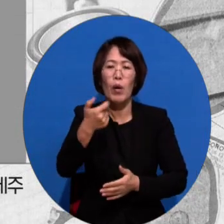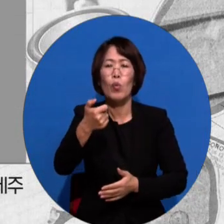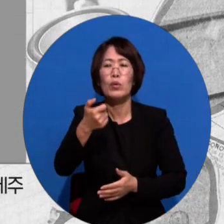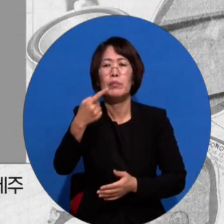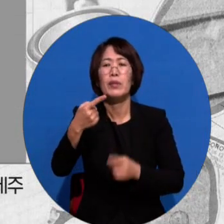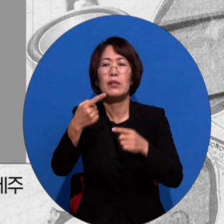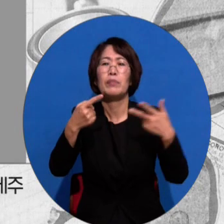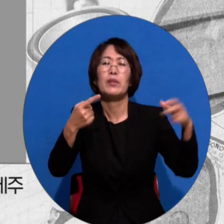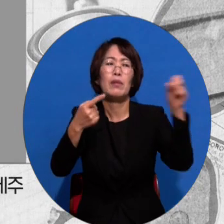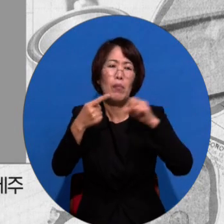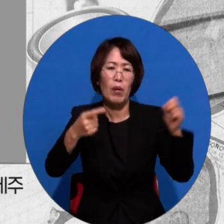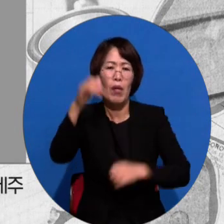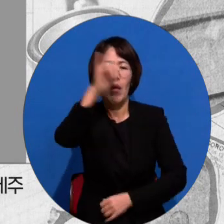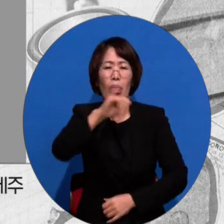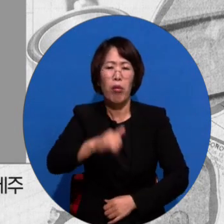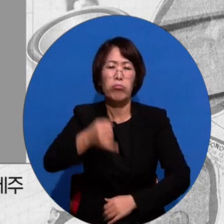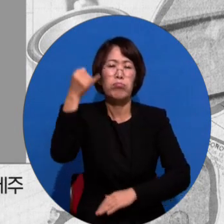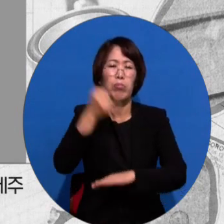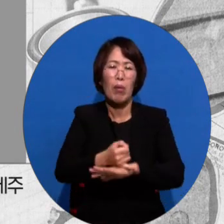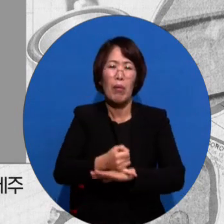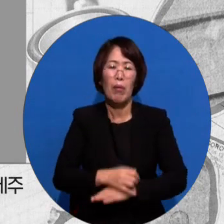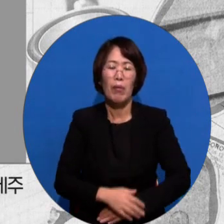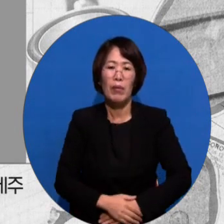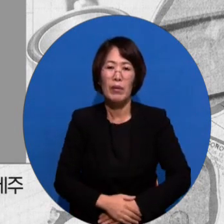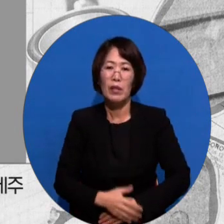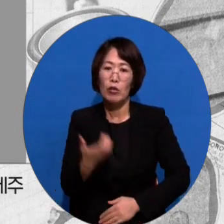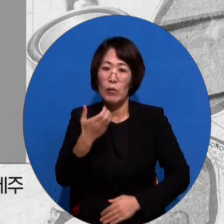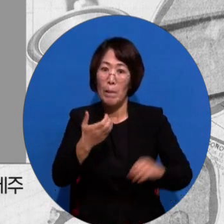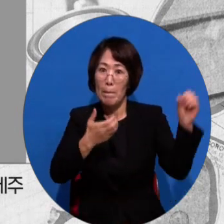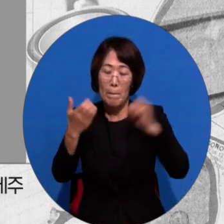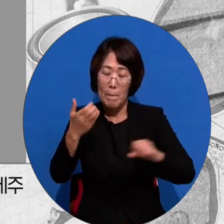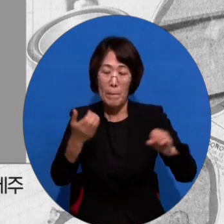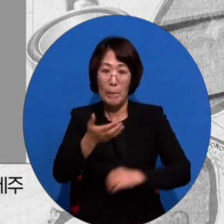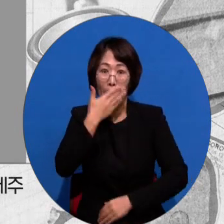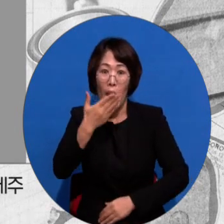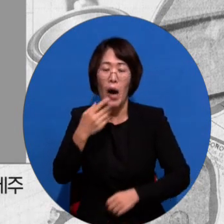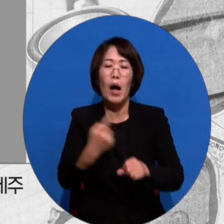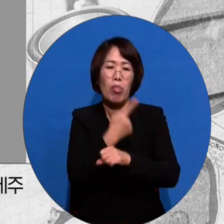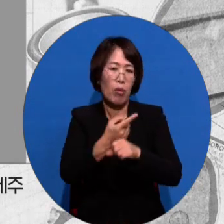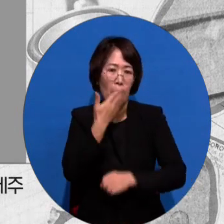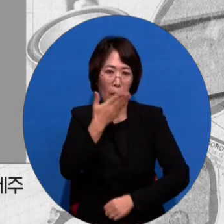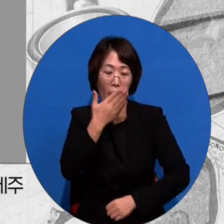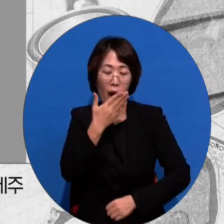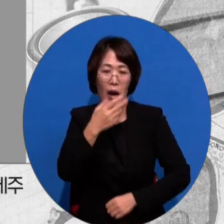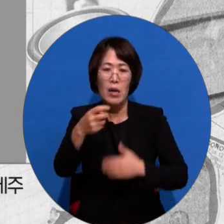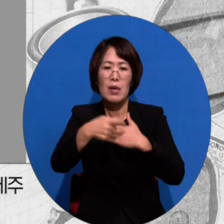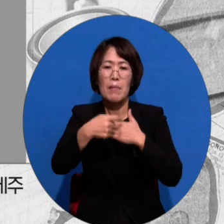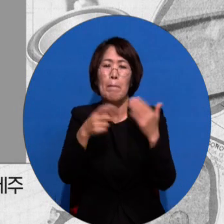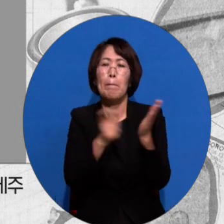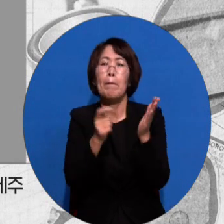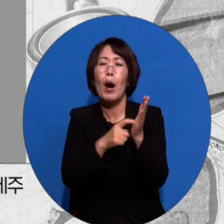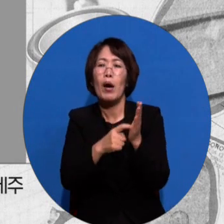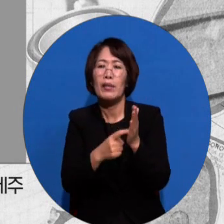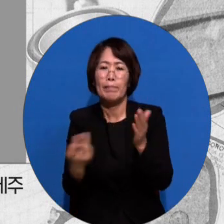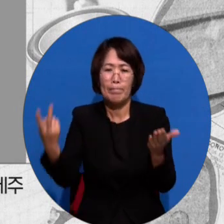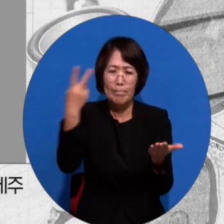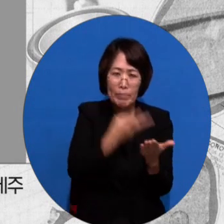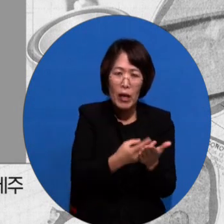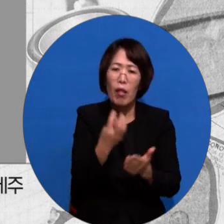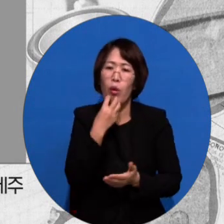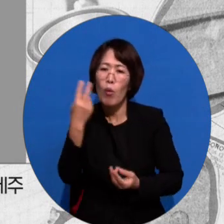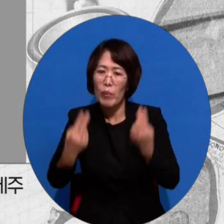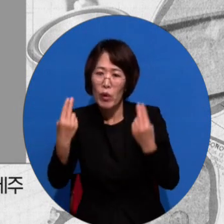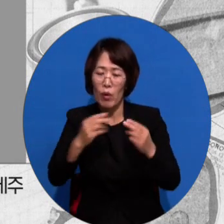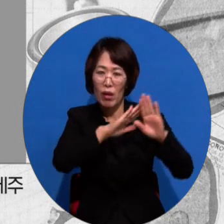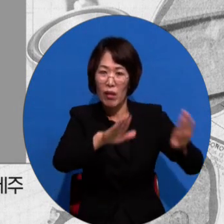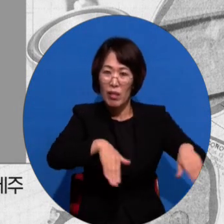51.7%, 전국에서 가장 낮습니다. 90% 이상이 1시간 내에 응급실 치료를 받는 서울과 비교했을 때